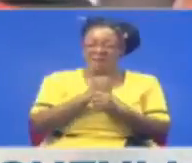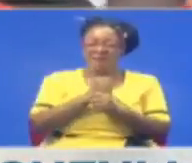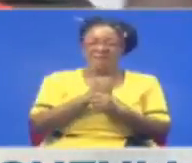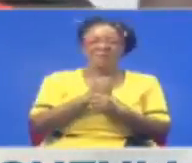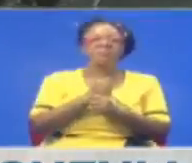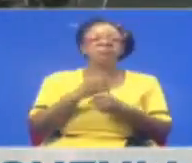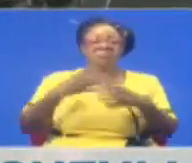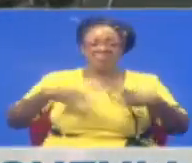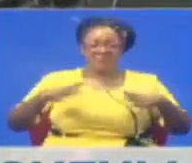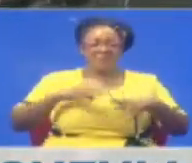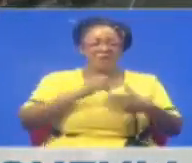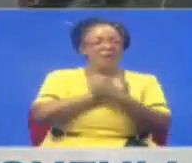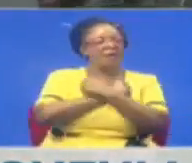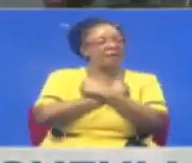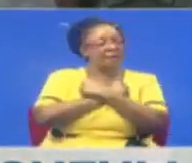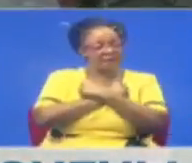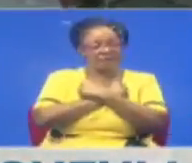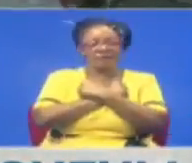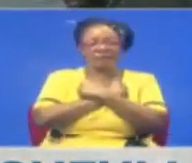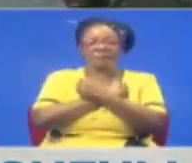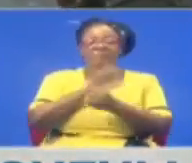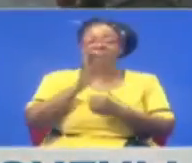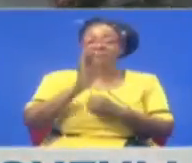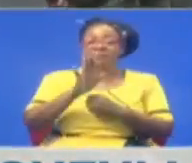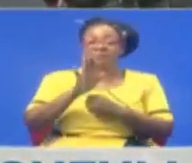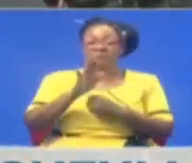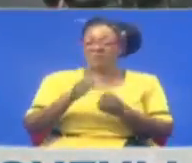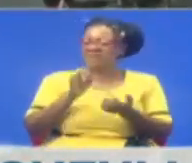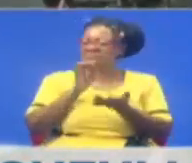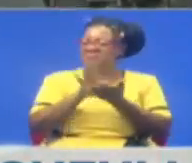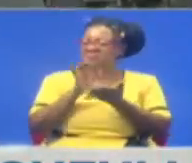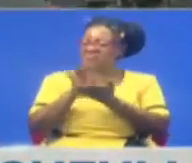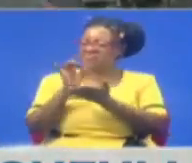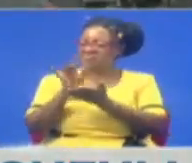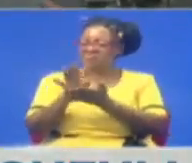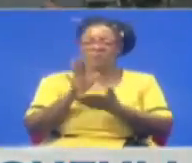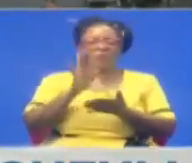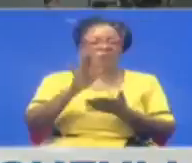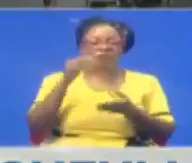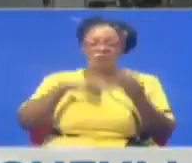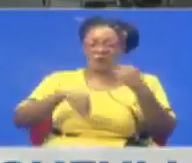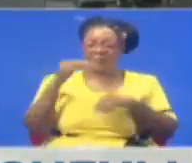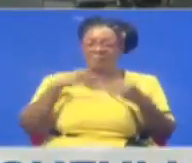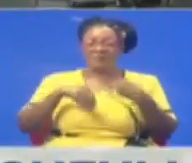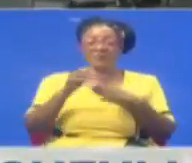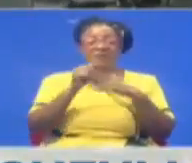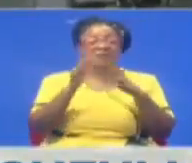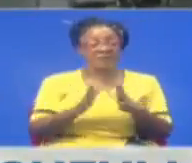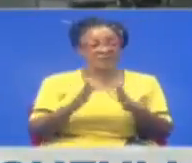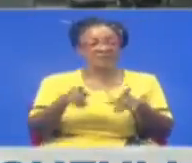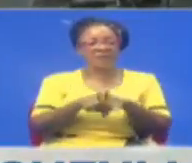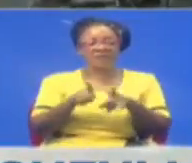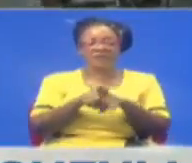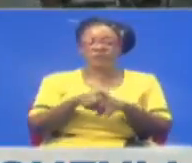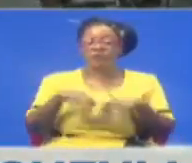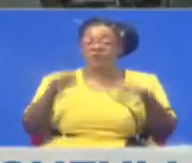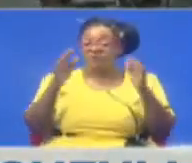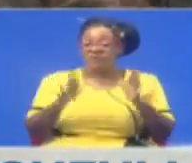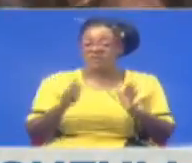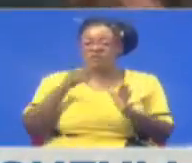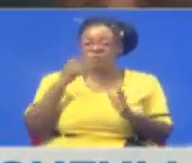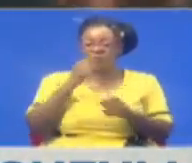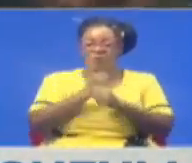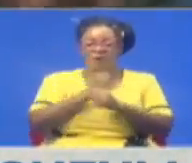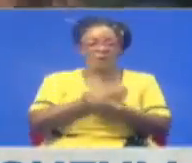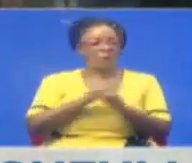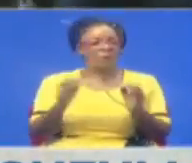wananchi. Hakusita kuachisha kazi wafanyakazi wa fisadi serikalini na maafisa waliopuuza majukumu yao.